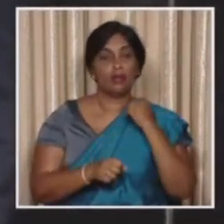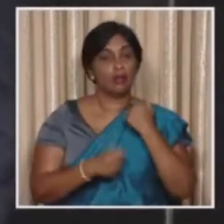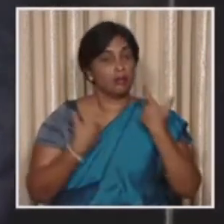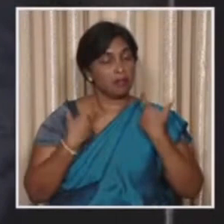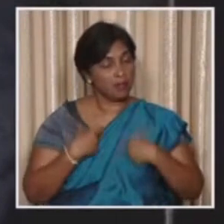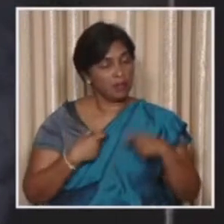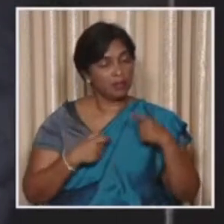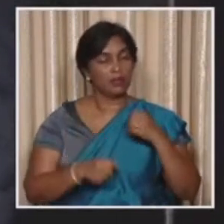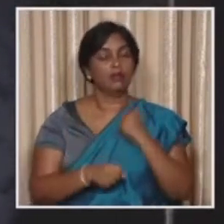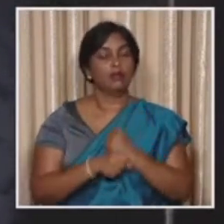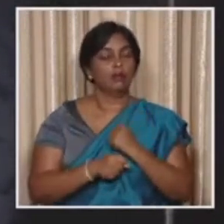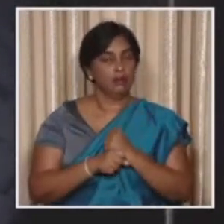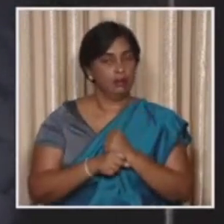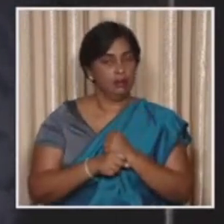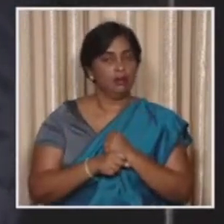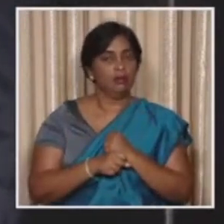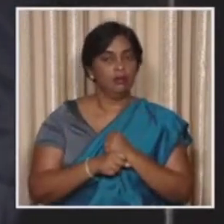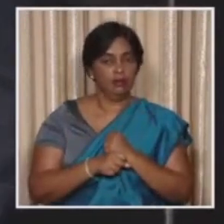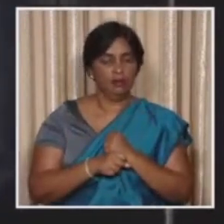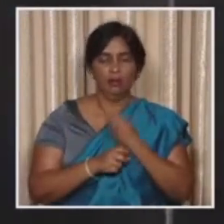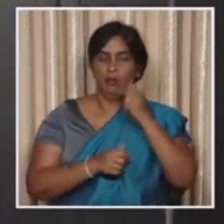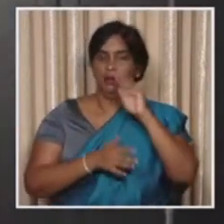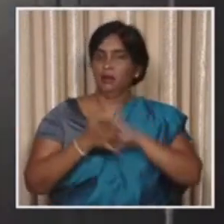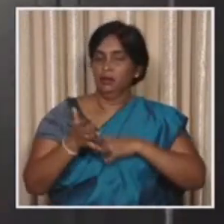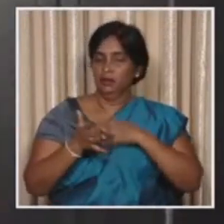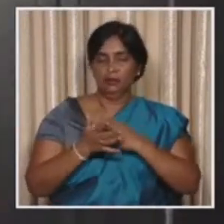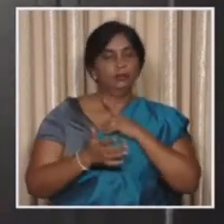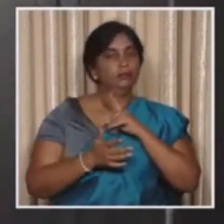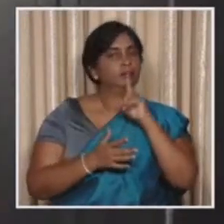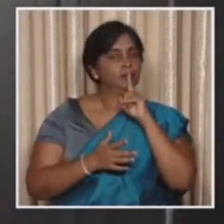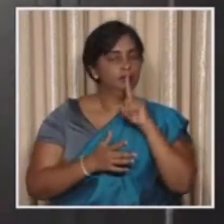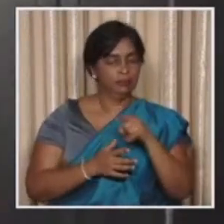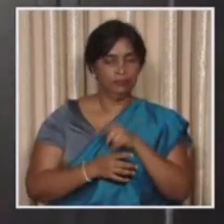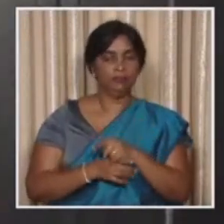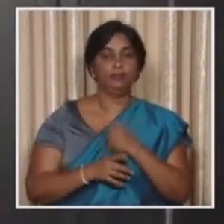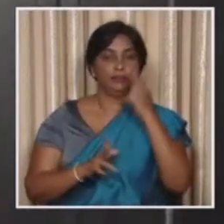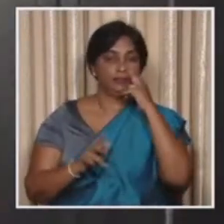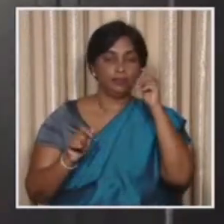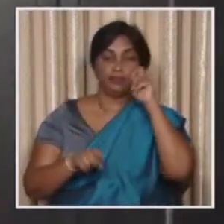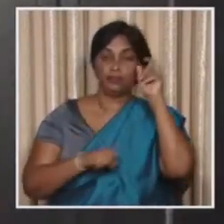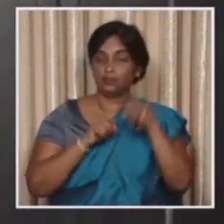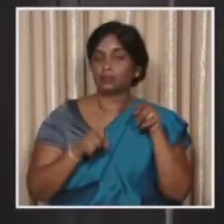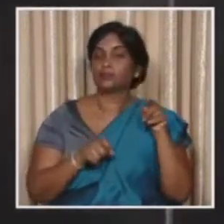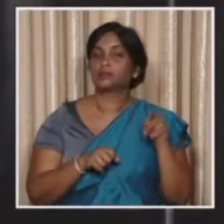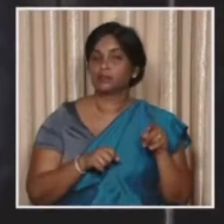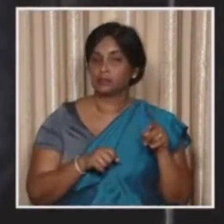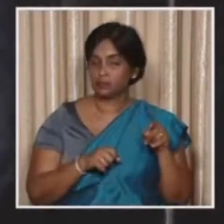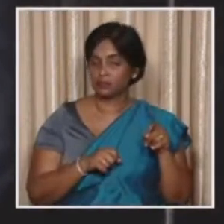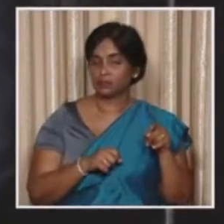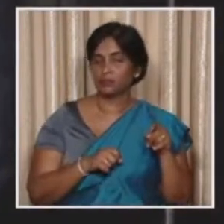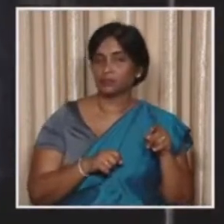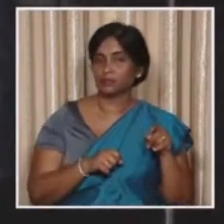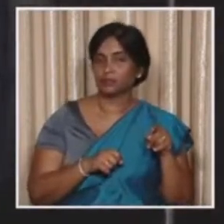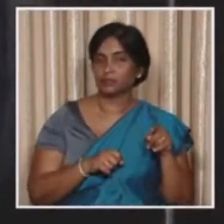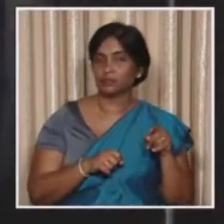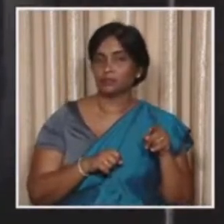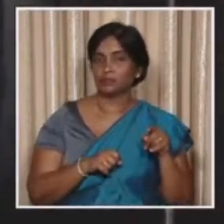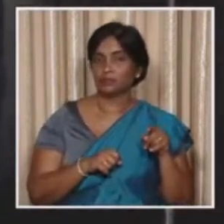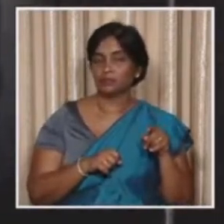அந்த வரவு செலவு திட்டத்திலே சொல்லப்பட்டது, பெருந்தோட்டத்துறையிலே 50,000